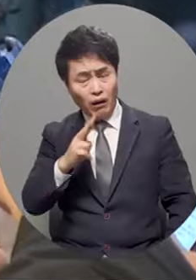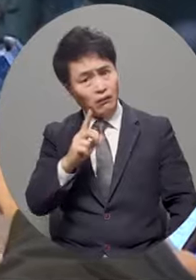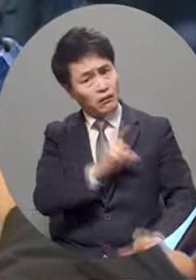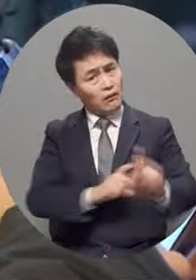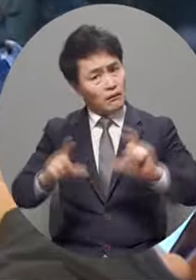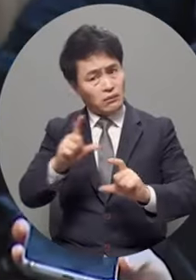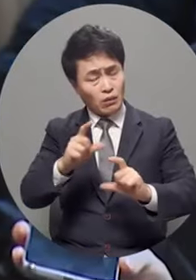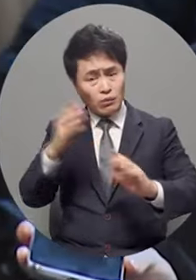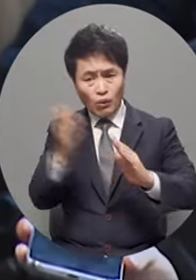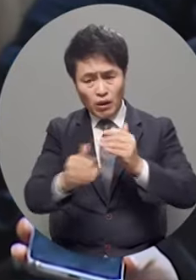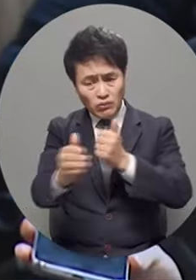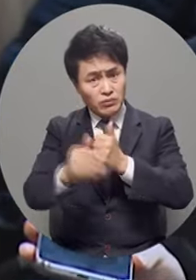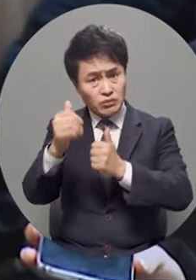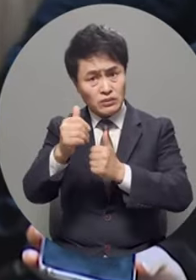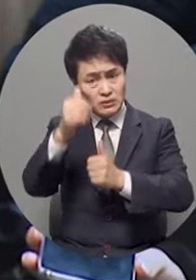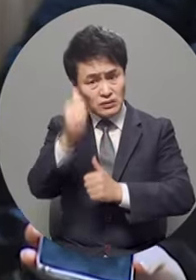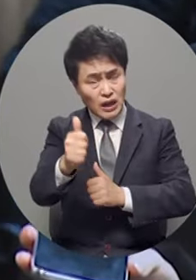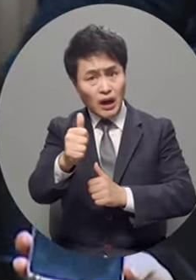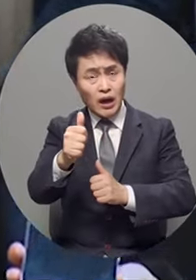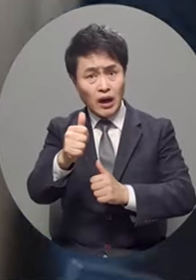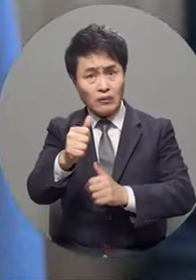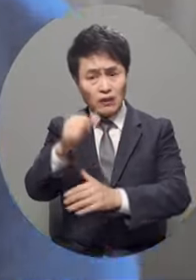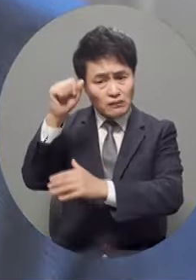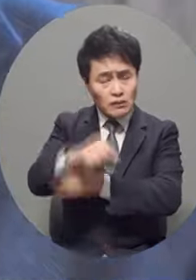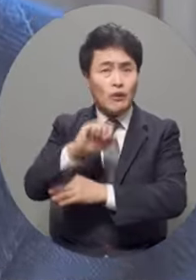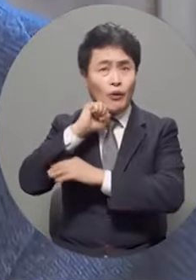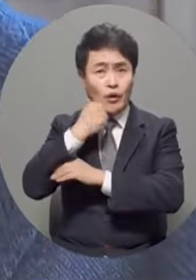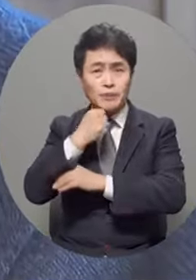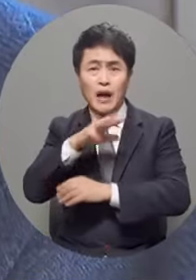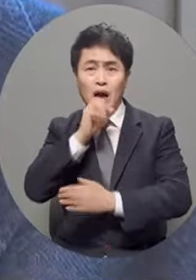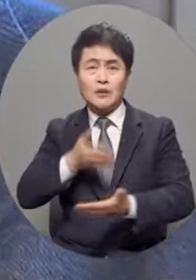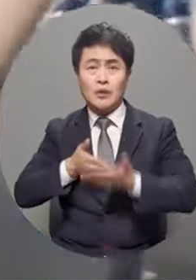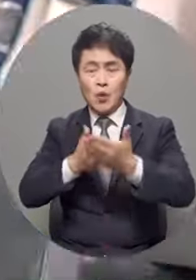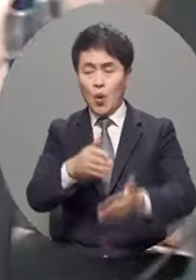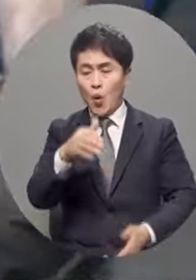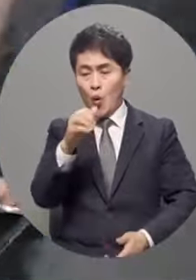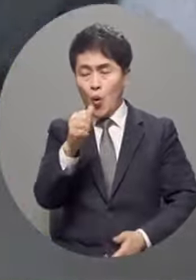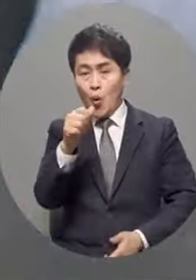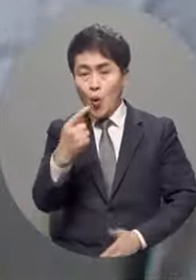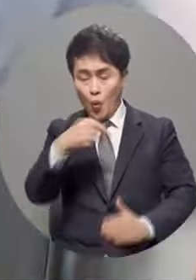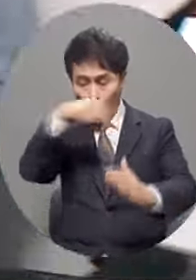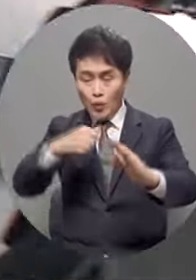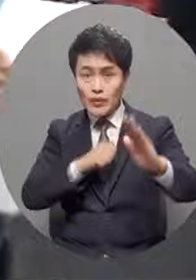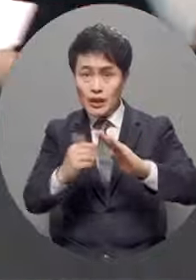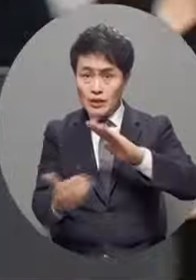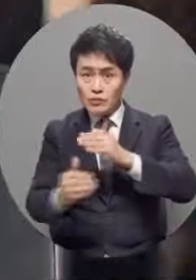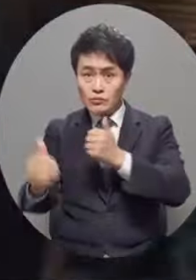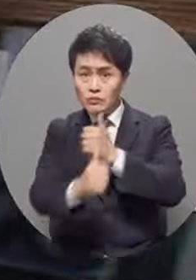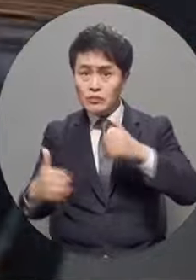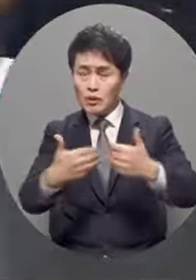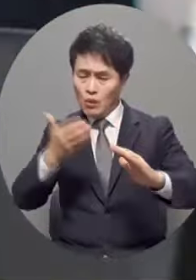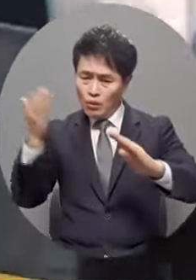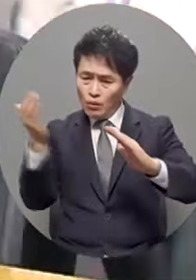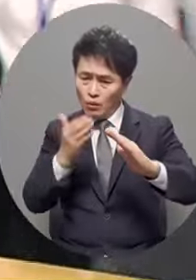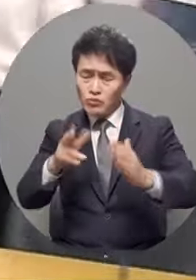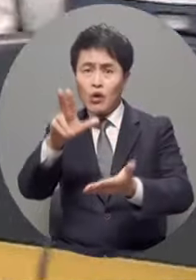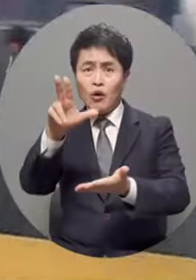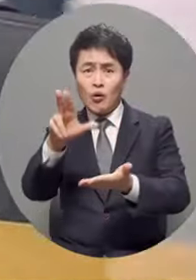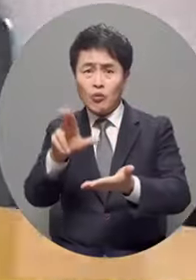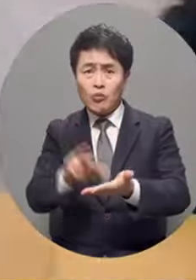수 없다고 직접 항의한 것으로 확인됐습니다. 홍 원내대표는 어제 최고위원회의에서도 공정성 논란을